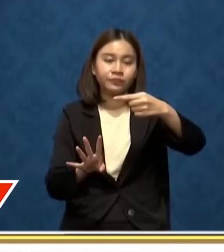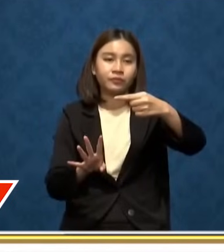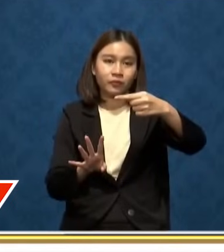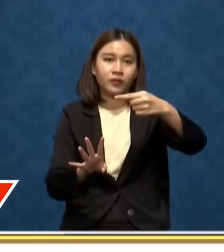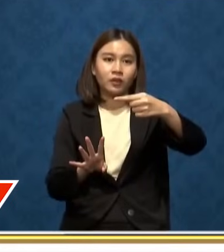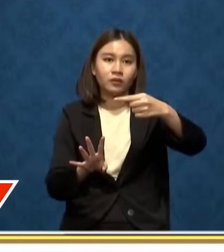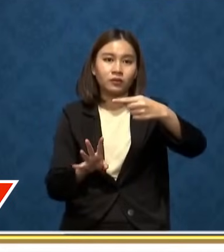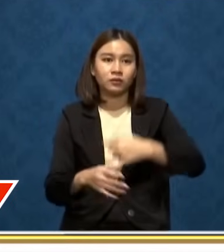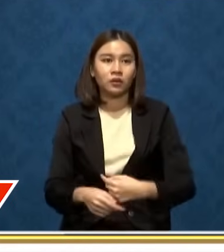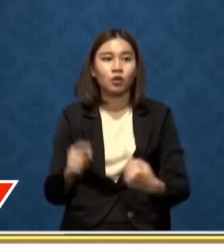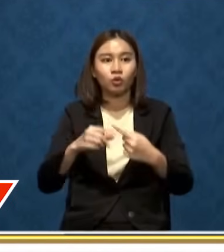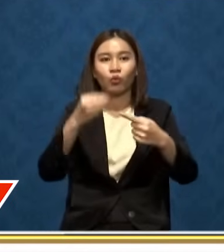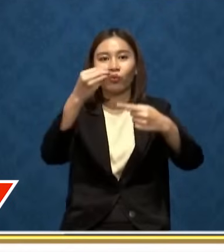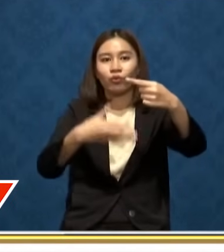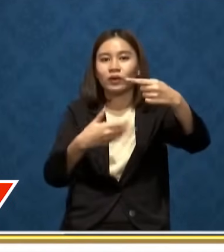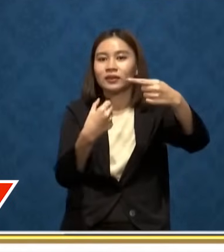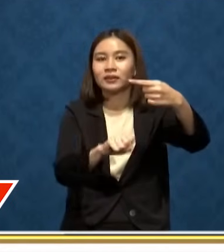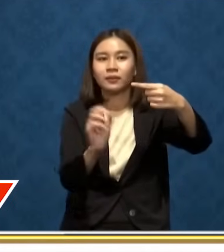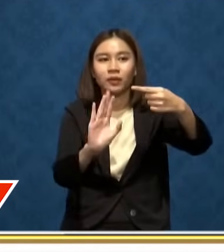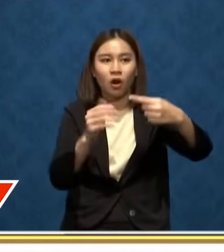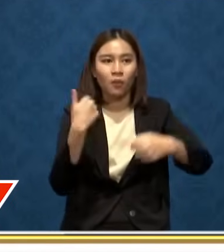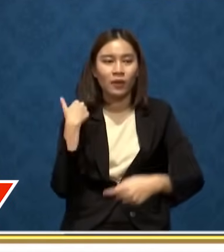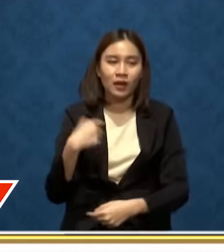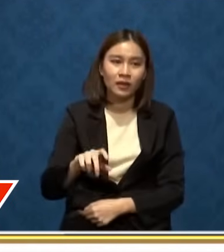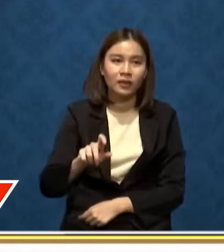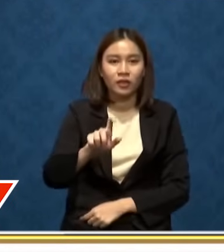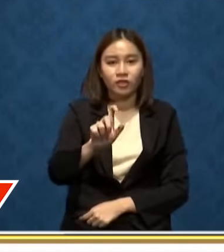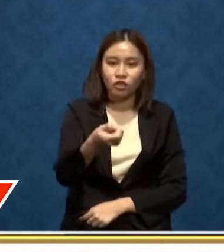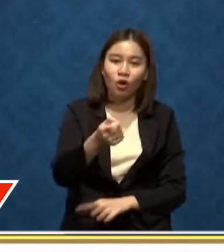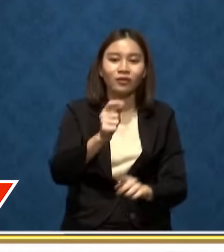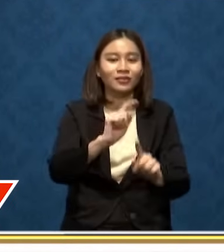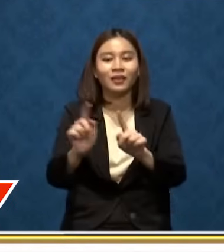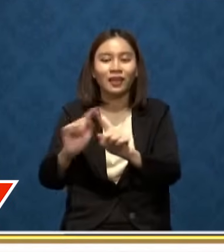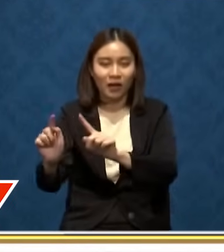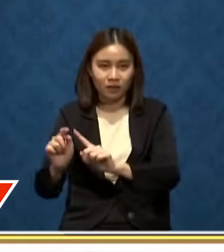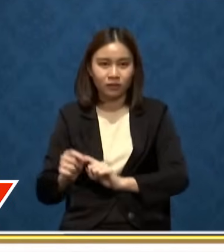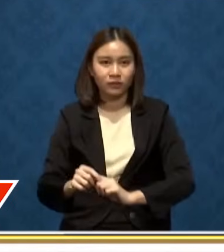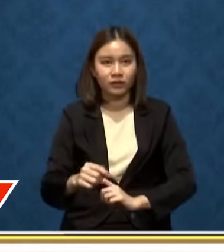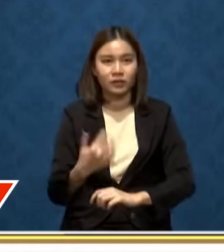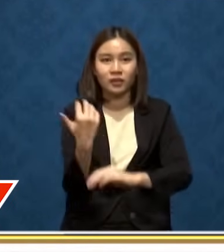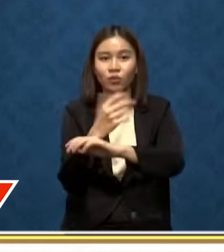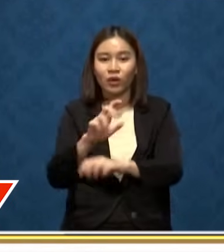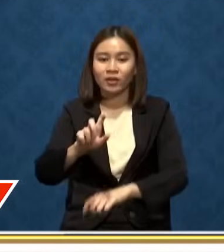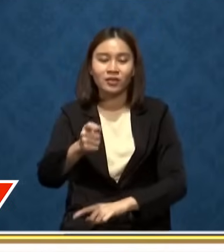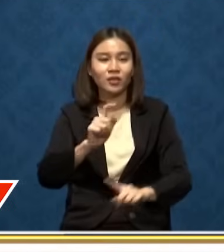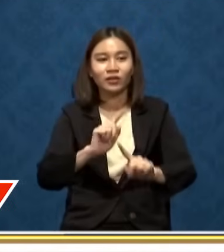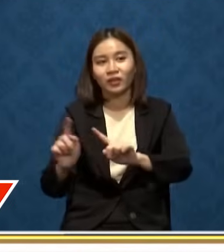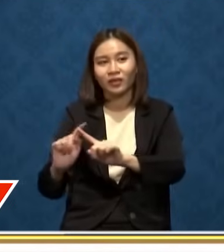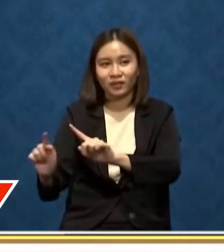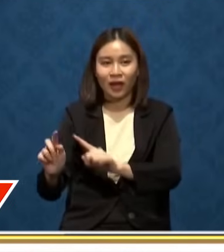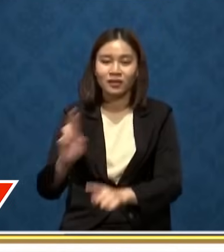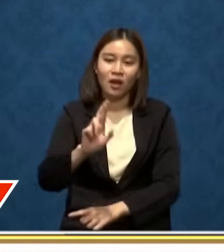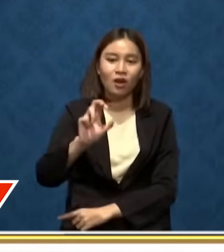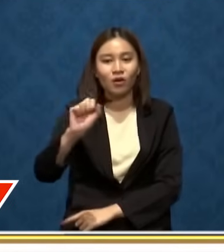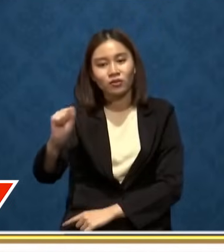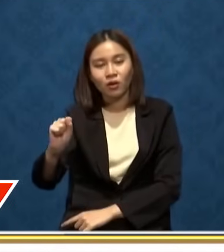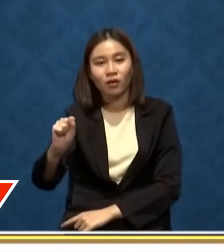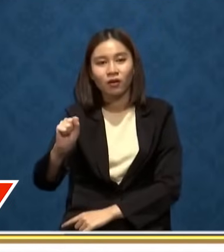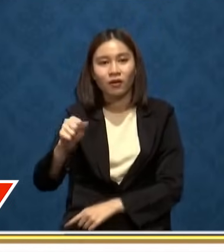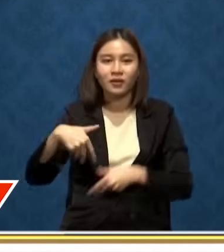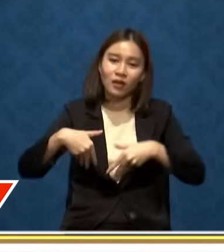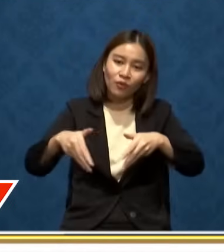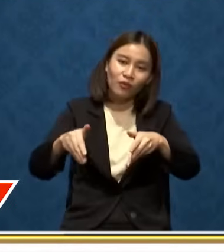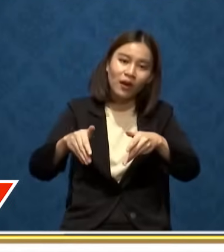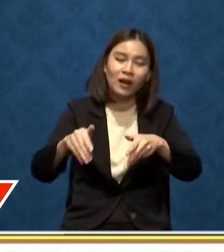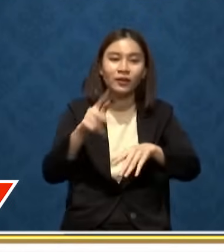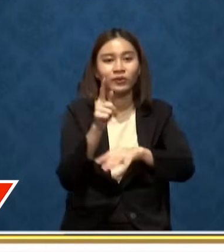14ไม่ต้องพูดถึงท็อป10นะครับช่องน้อยสีมากสีช่องใหม่ช่องเก่าช่องย่านรังสิตย่านวิภาวดีช่องดิจิ